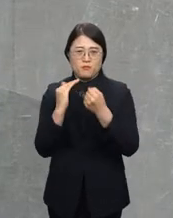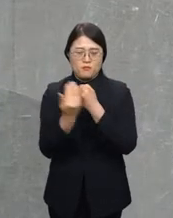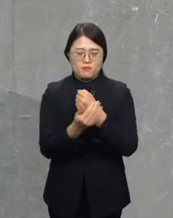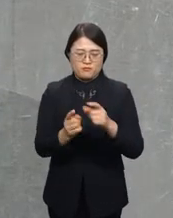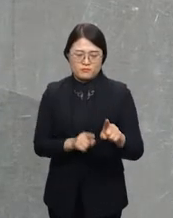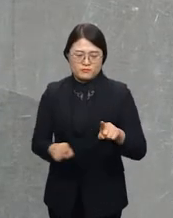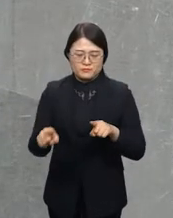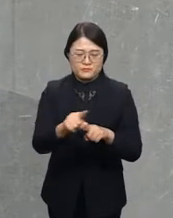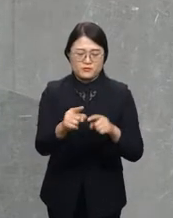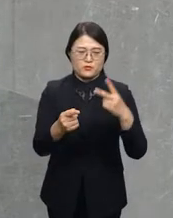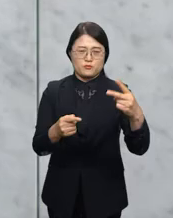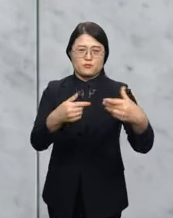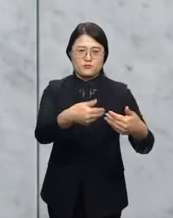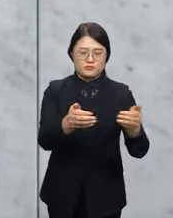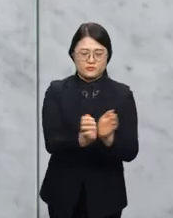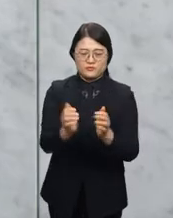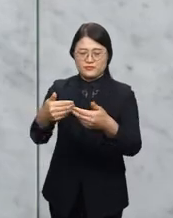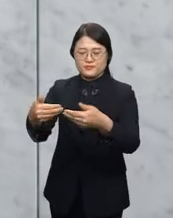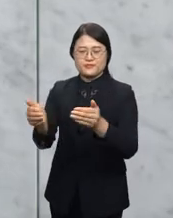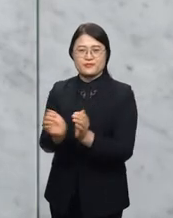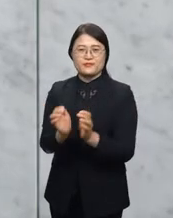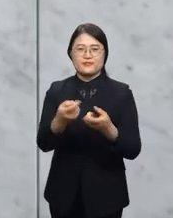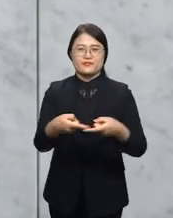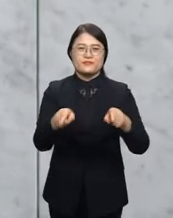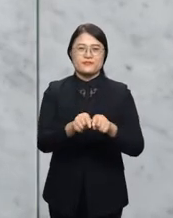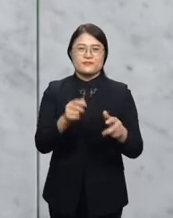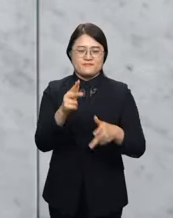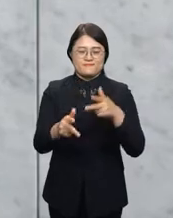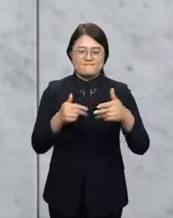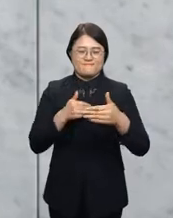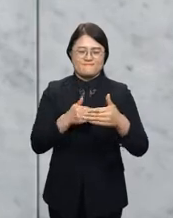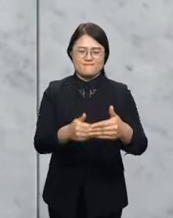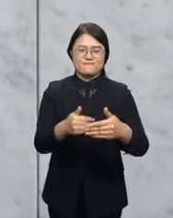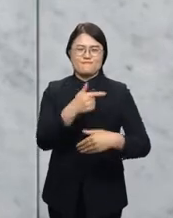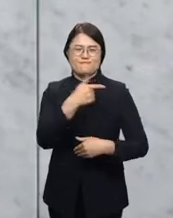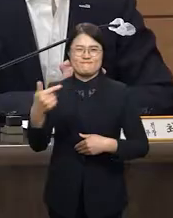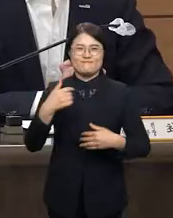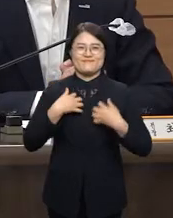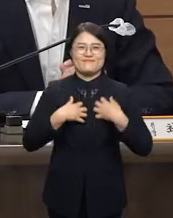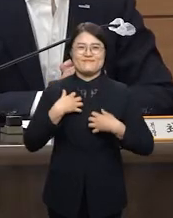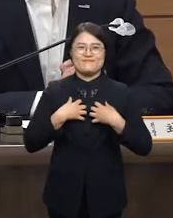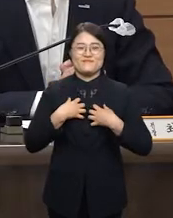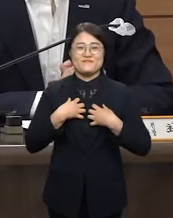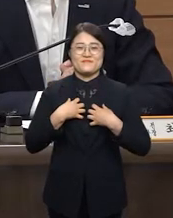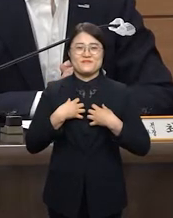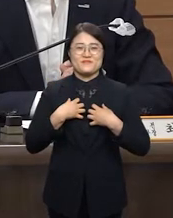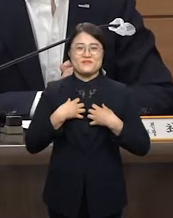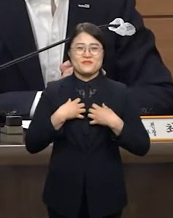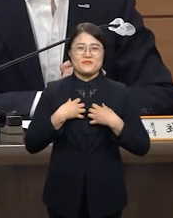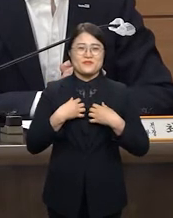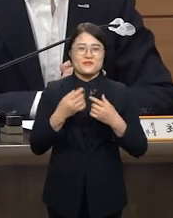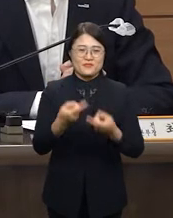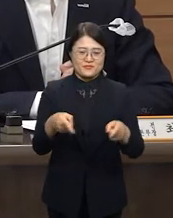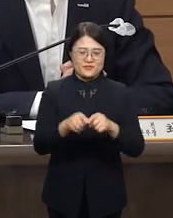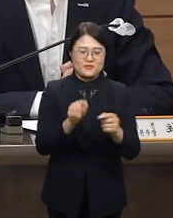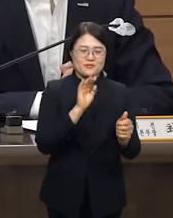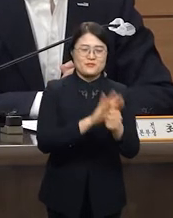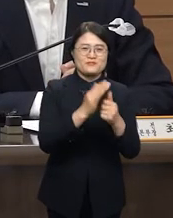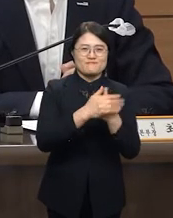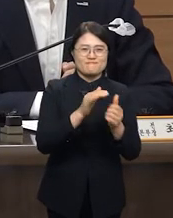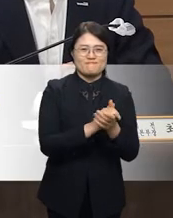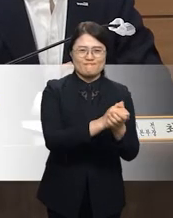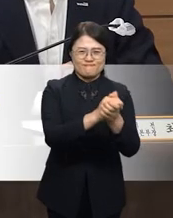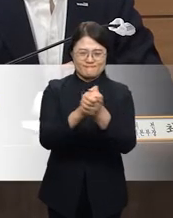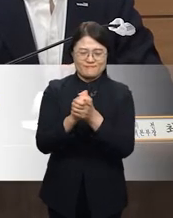앞장서온 두 아동 NGO 단체와 함께 사업을 진행할 수 있게 돼 매우 기쁘다며 함께 긴밀한 파트너십을